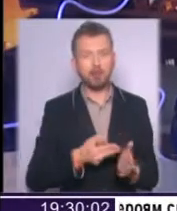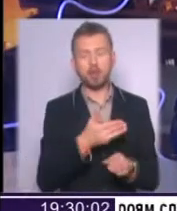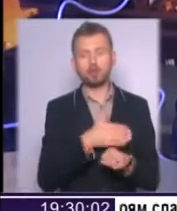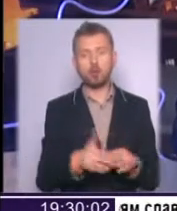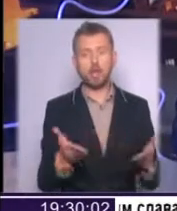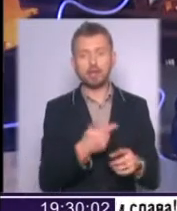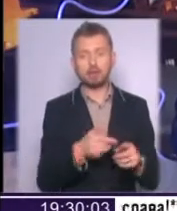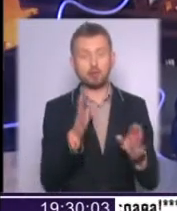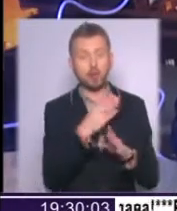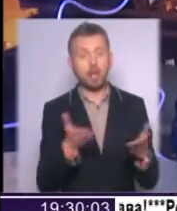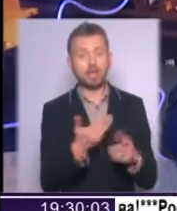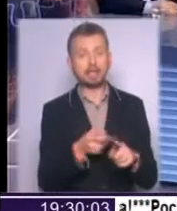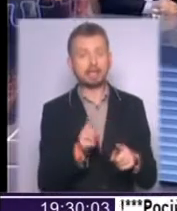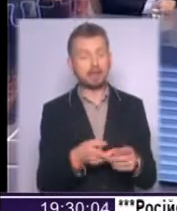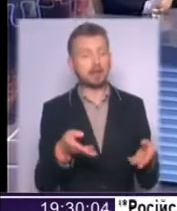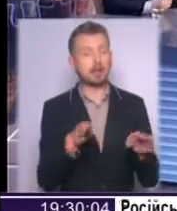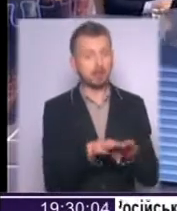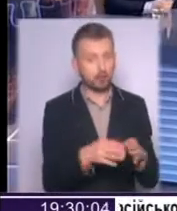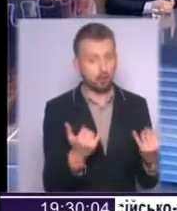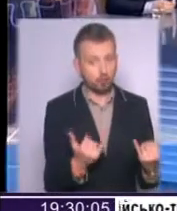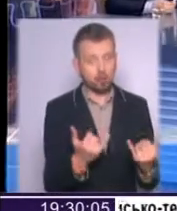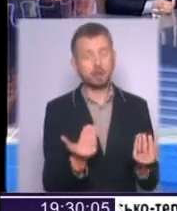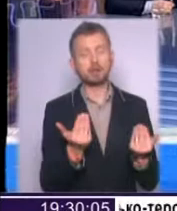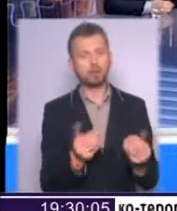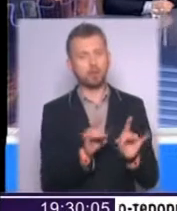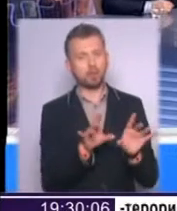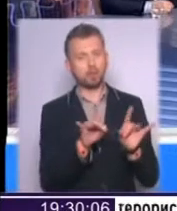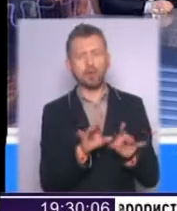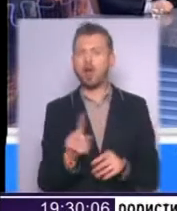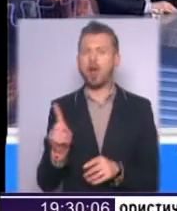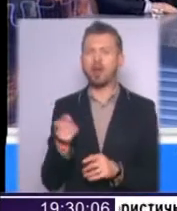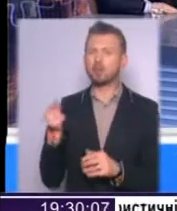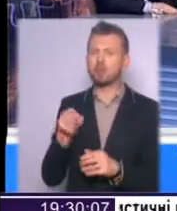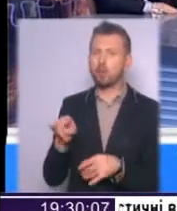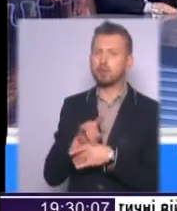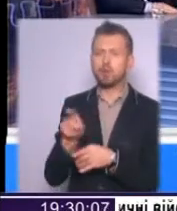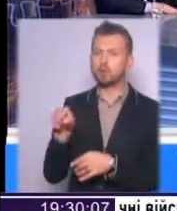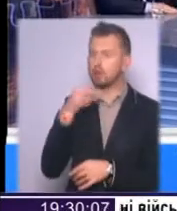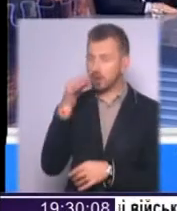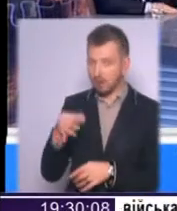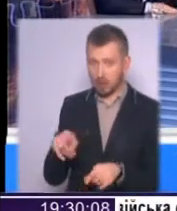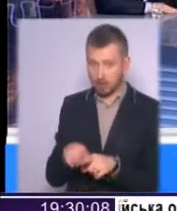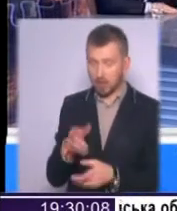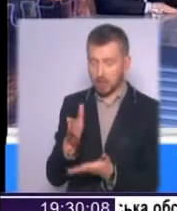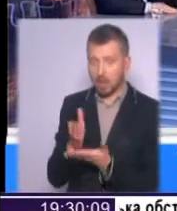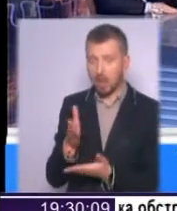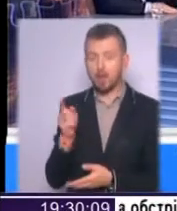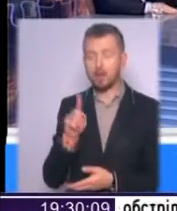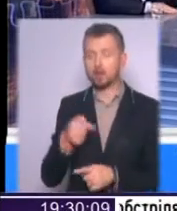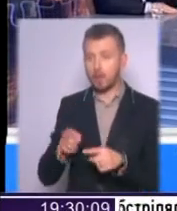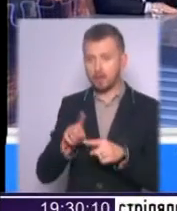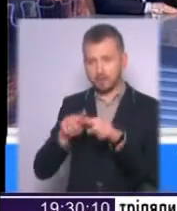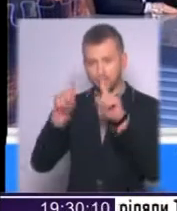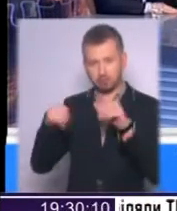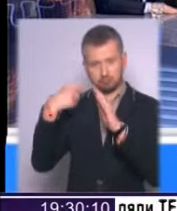– це закриття сьогодні. Але тепер я поясню. Так, яке... що в тому неправда, що ви сказали? Воно ж так все і є. Да. А те, що ця картинка йде